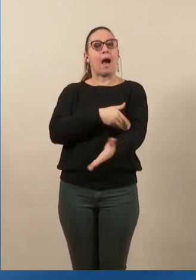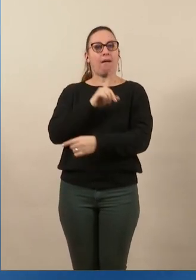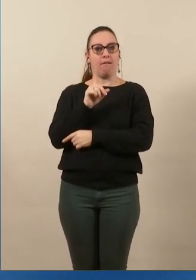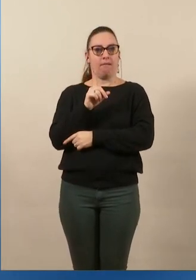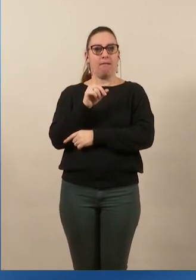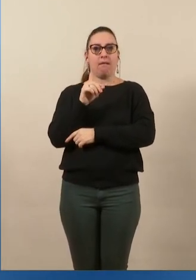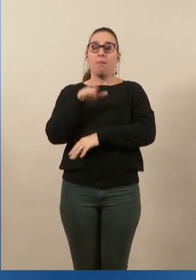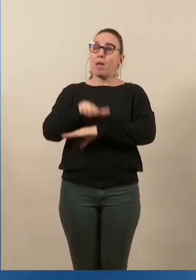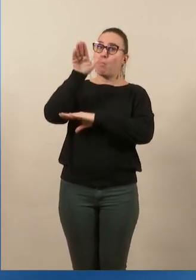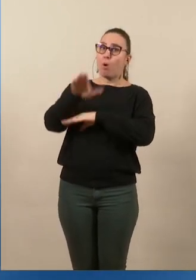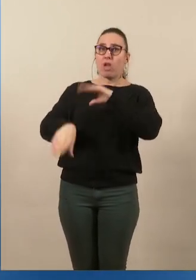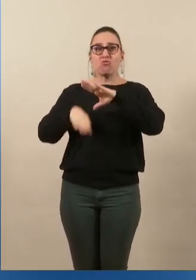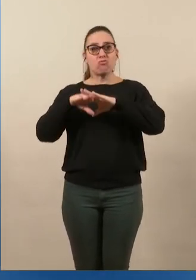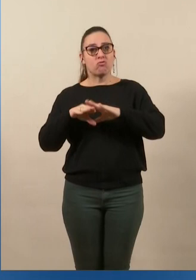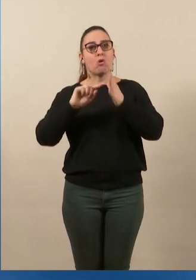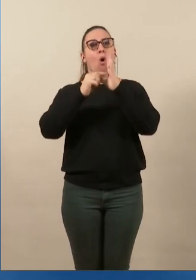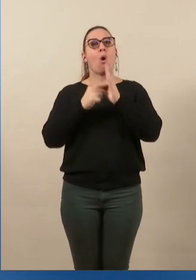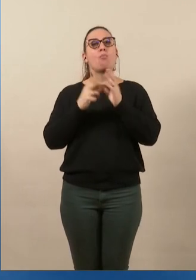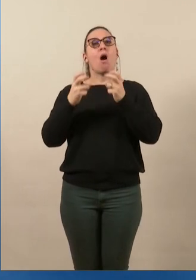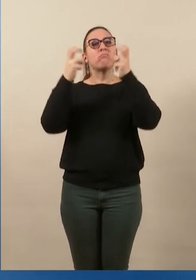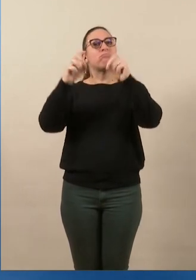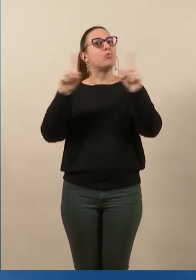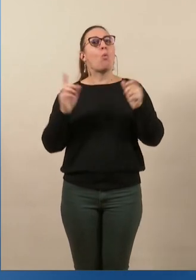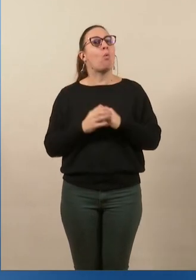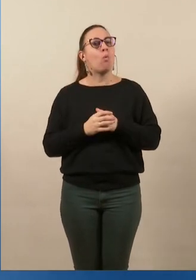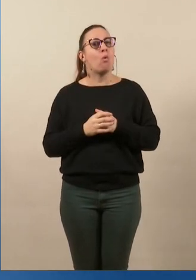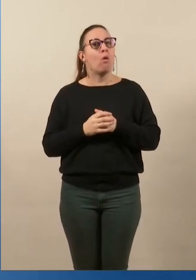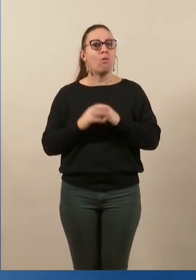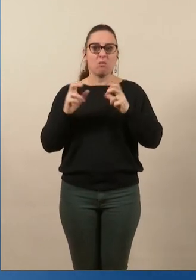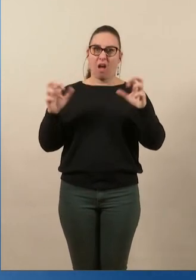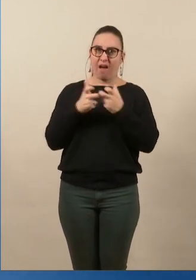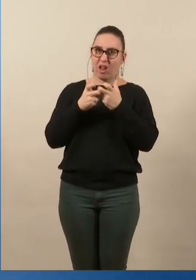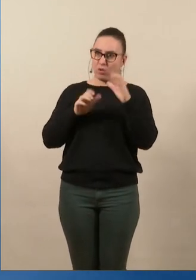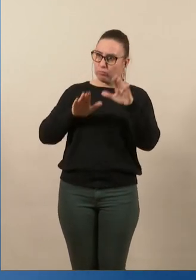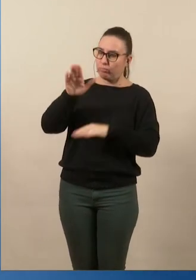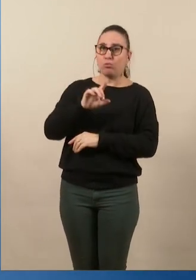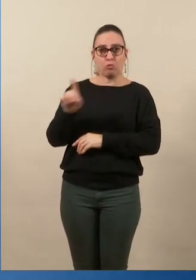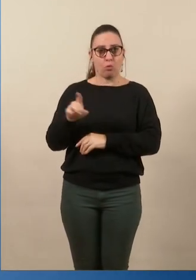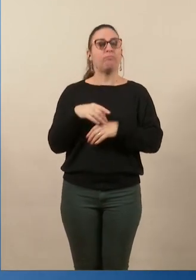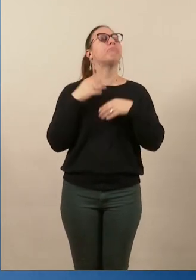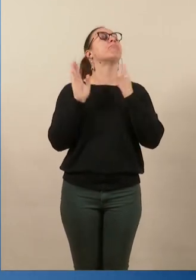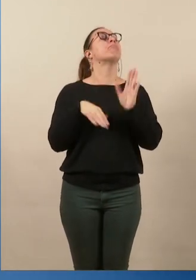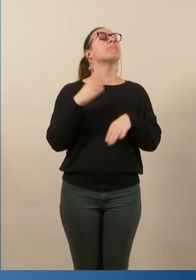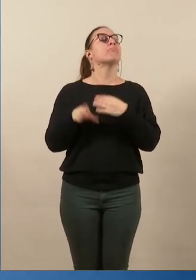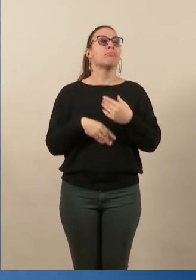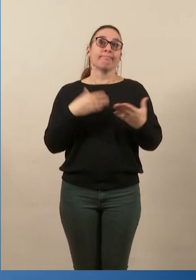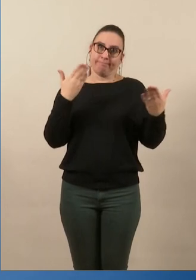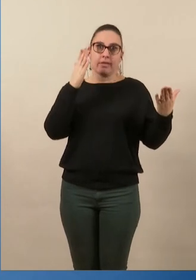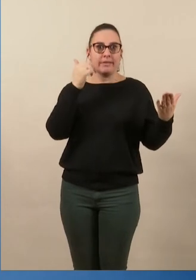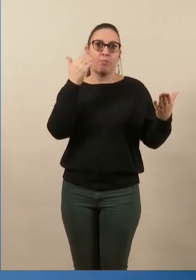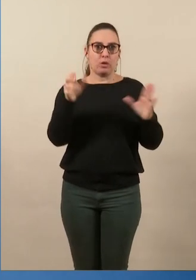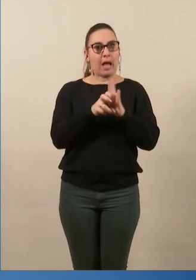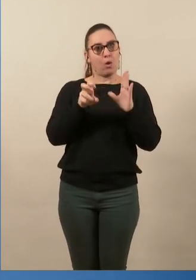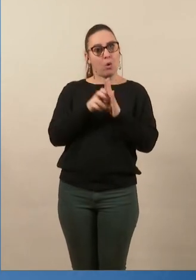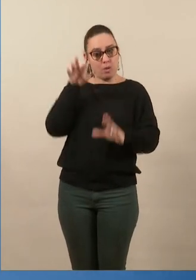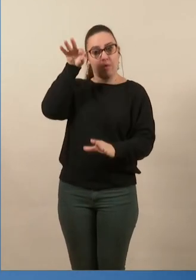de bouclier destiné à compenser la hausse du point d'indice et faire face à l'inflation vous continuez cela avait conduit la ville de Grenoble à